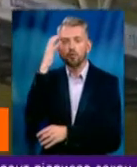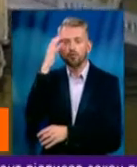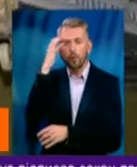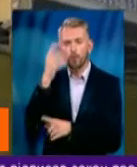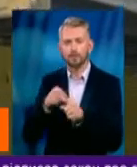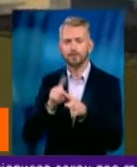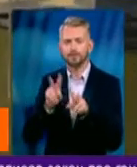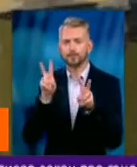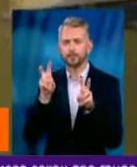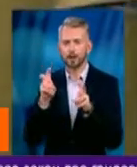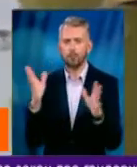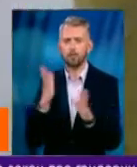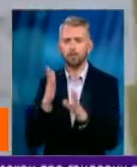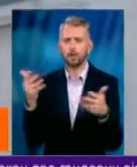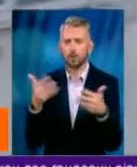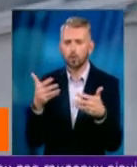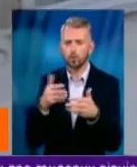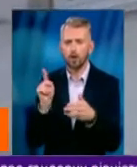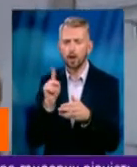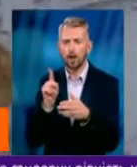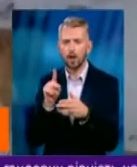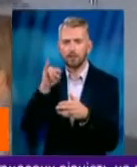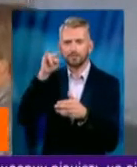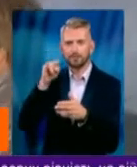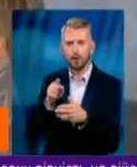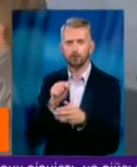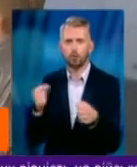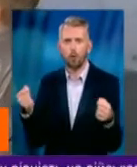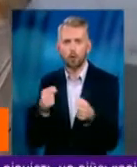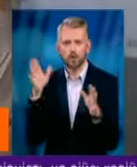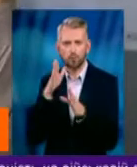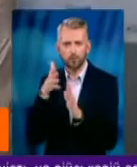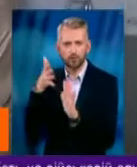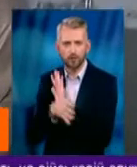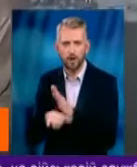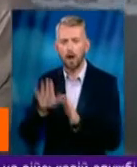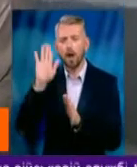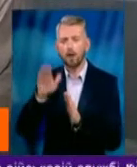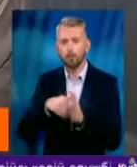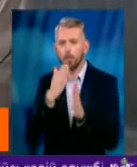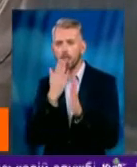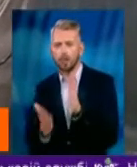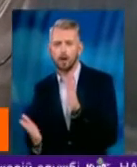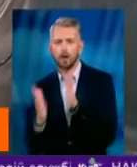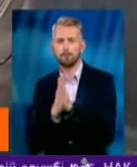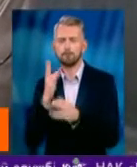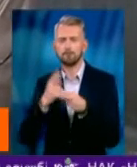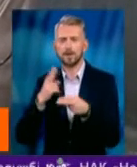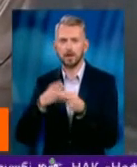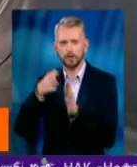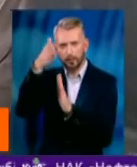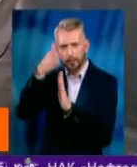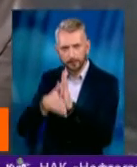дув, називається так. Тобто, щоб не пропускали холодне повітря. Після іде профнастіл металевий. Він теж уже зроблений в